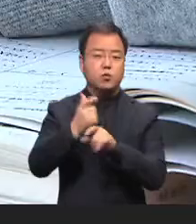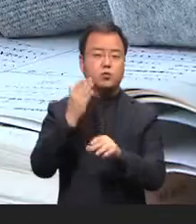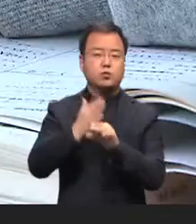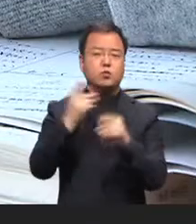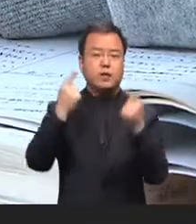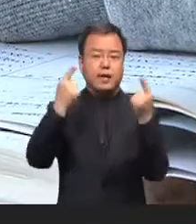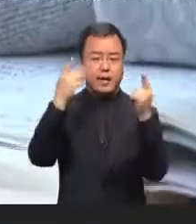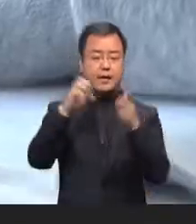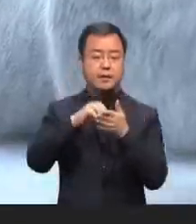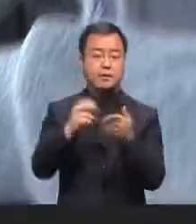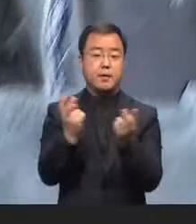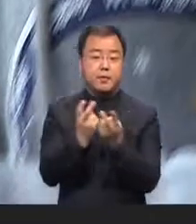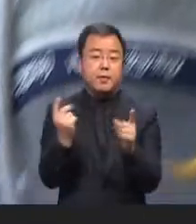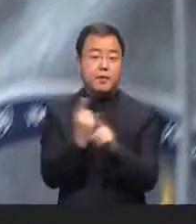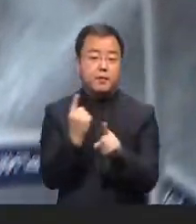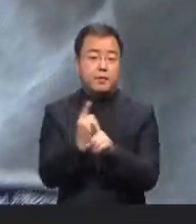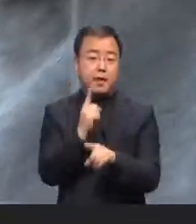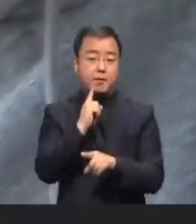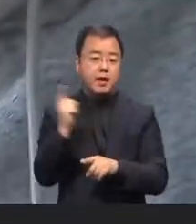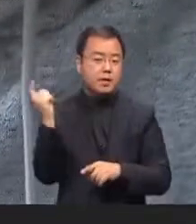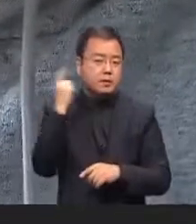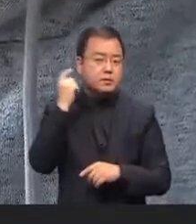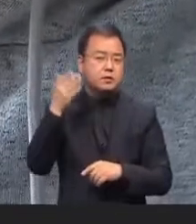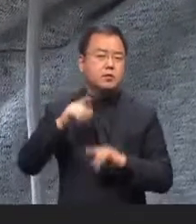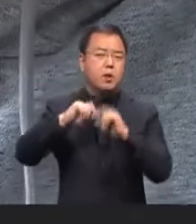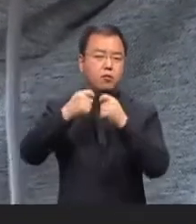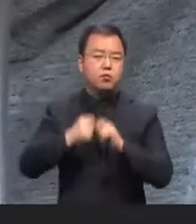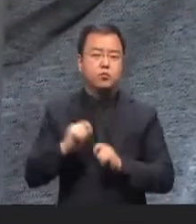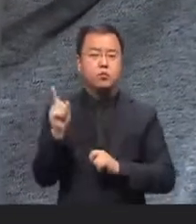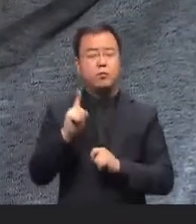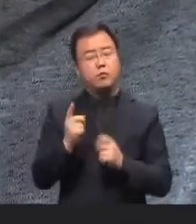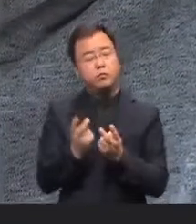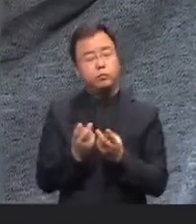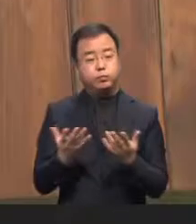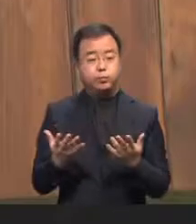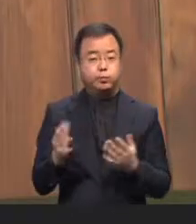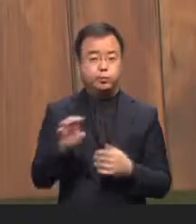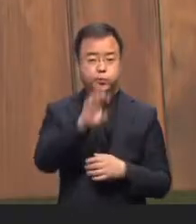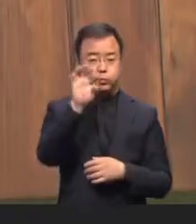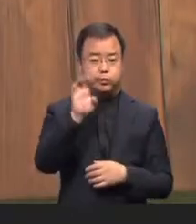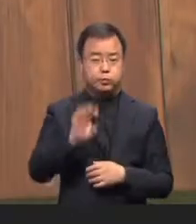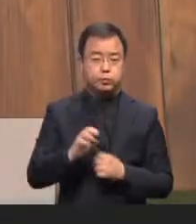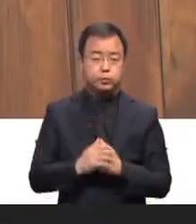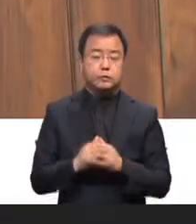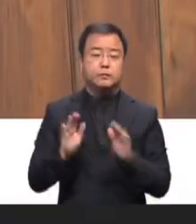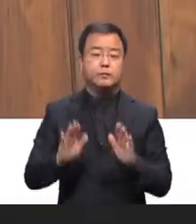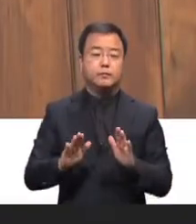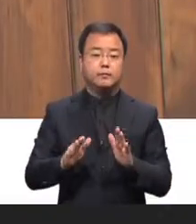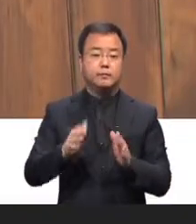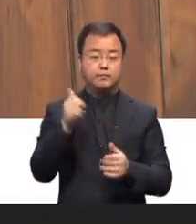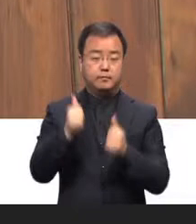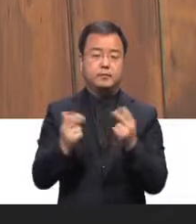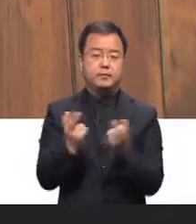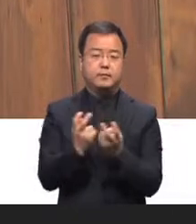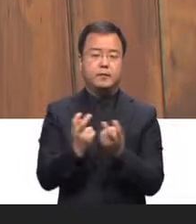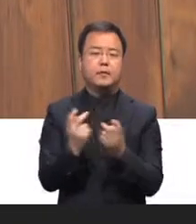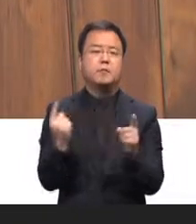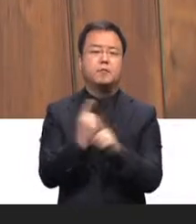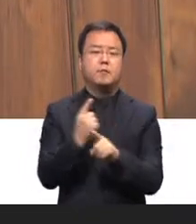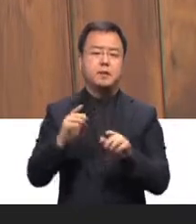들었지만 구체적으로 무엇을 준비해야 할지 막막하기 때문이다 선영의 바뀐게 저희가 처음이다 보니까